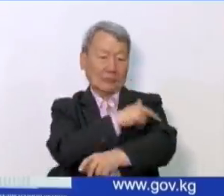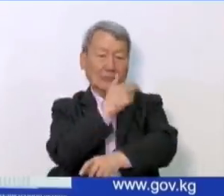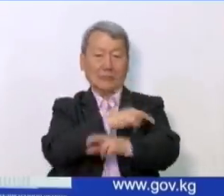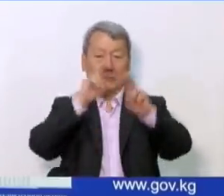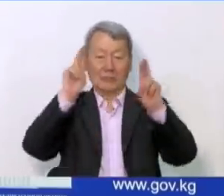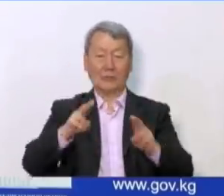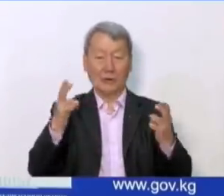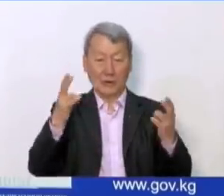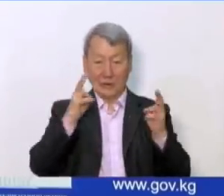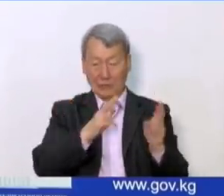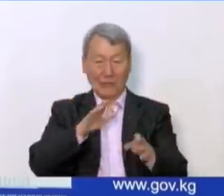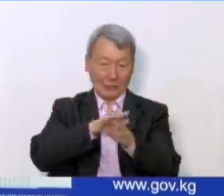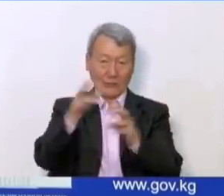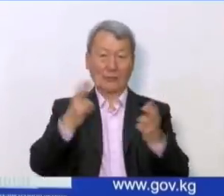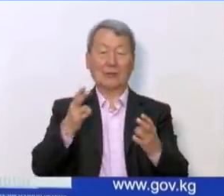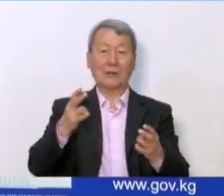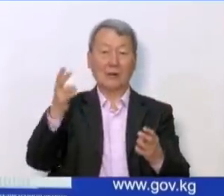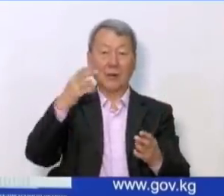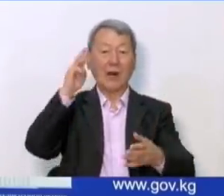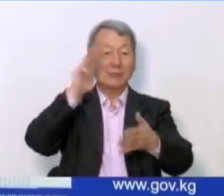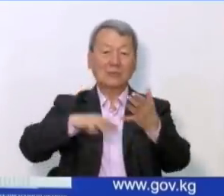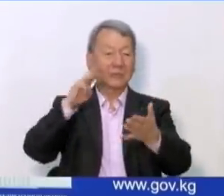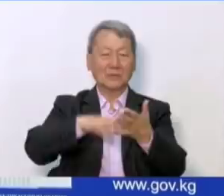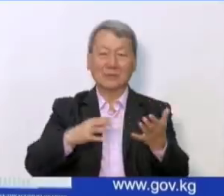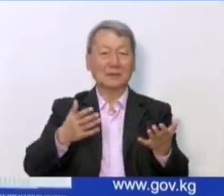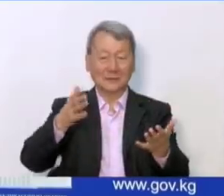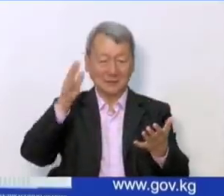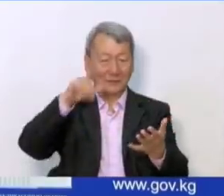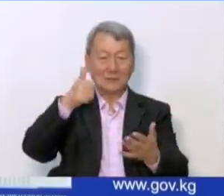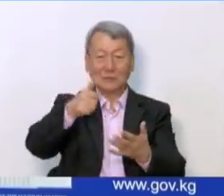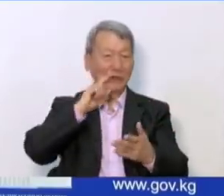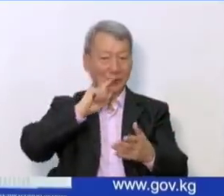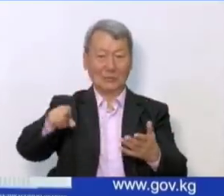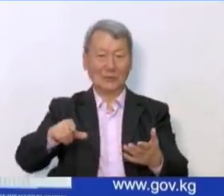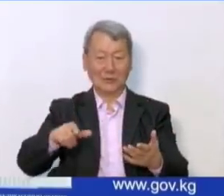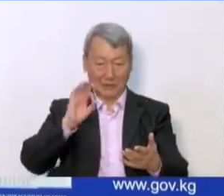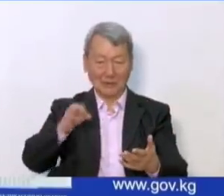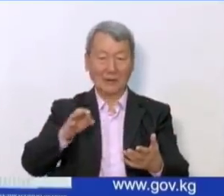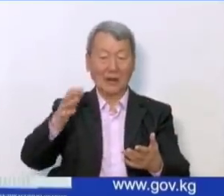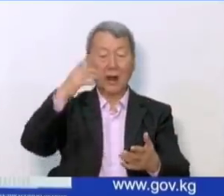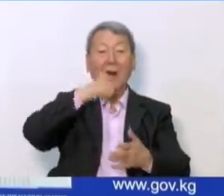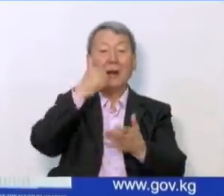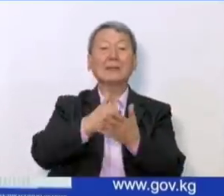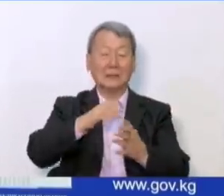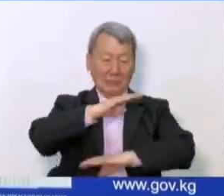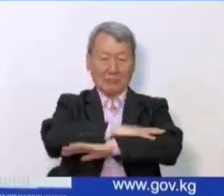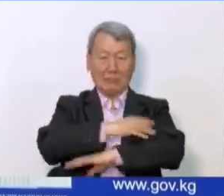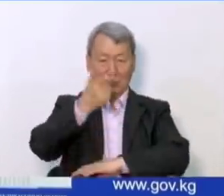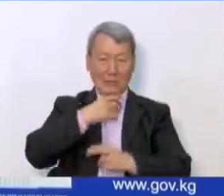эрежелерди кармабасак, бул жалаң эле айып салуу менен деген баягы жакшы жыйынтыкка келе албайбыз. Тартип деген маселеси болуп